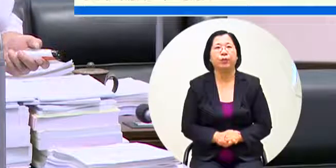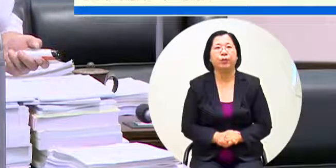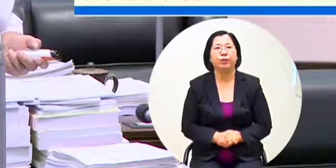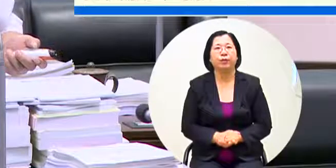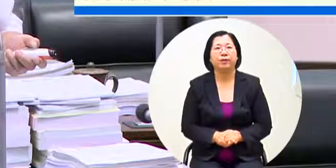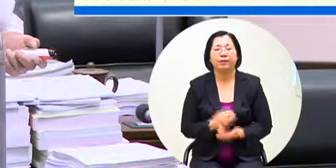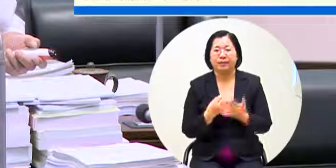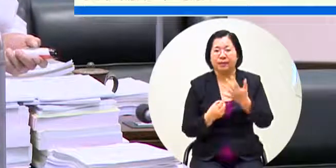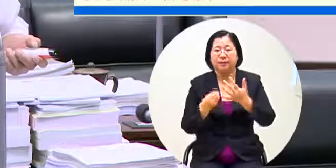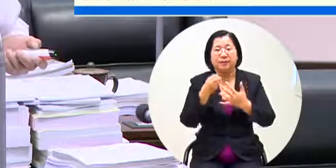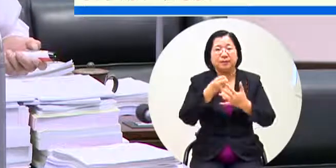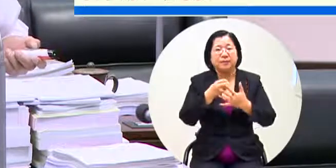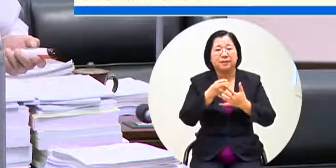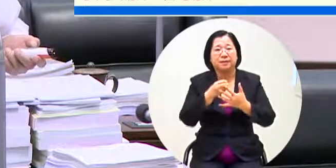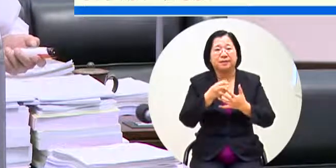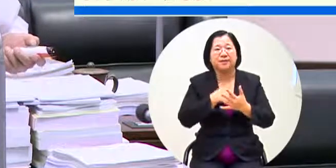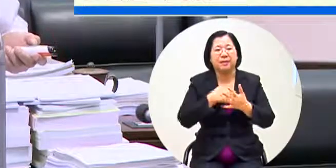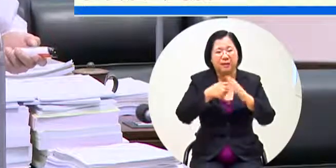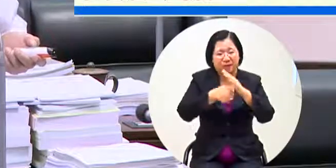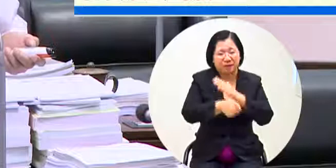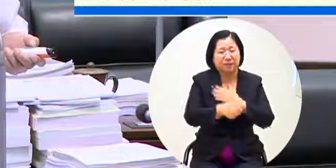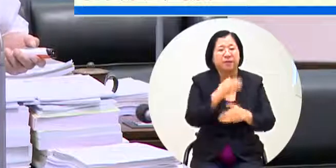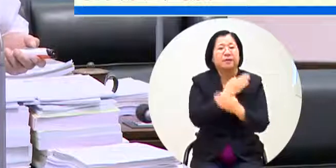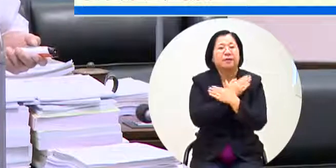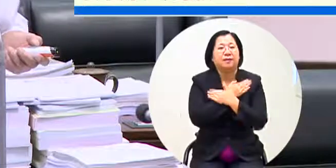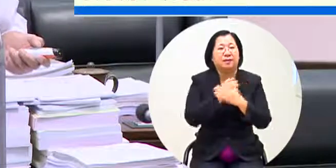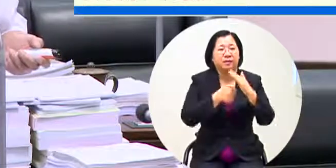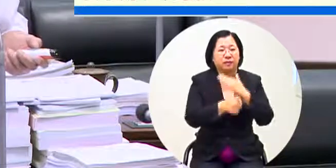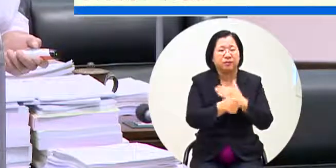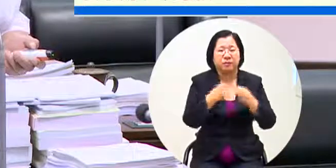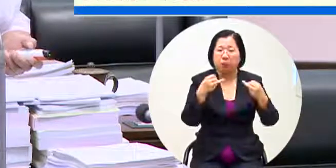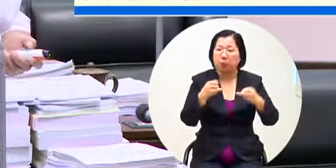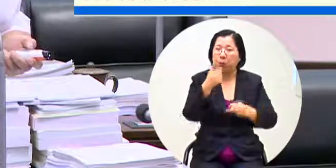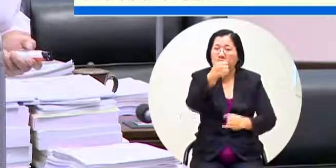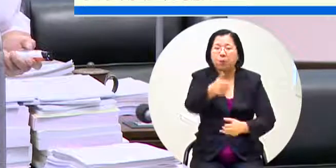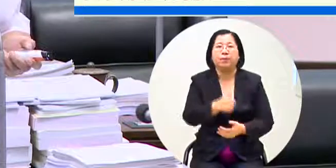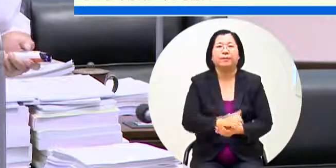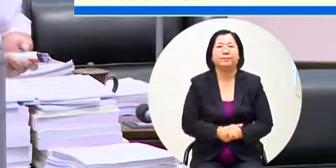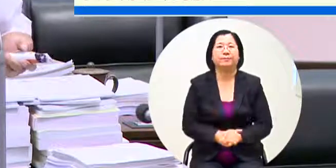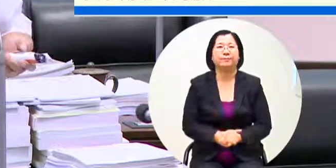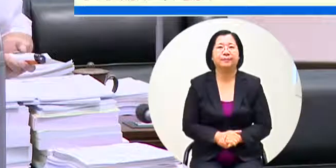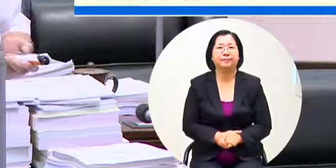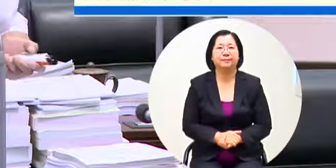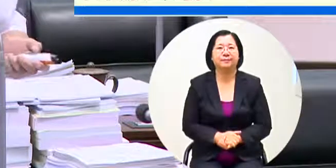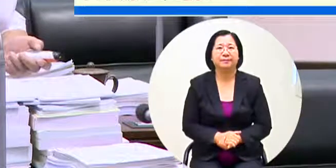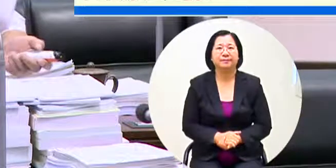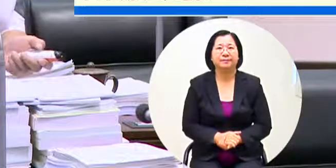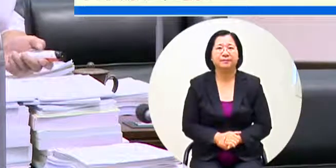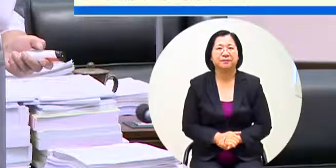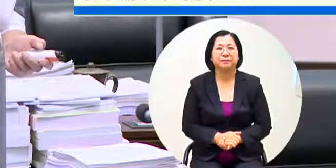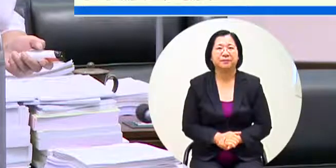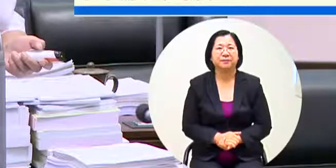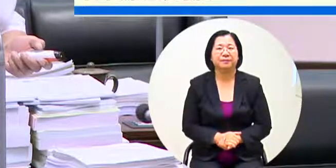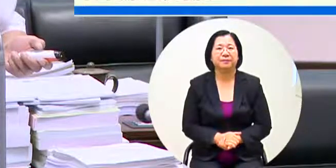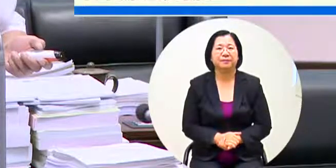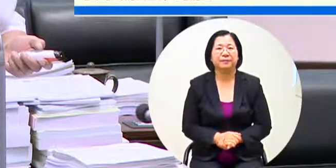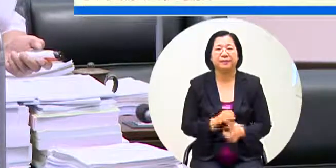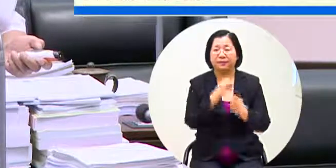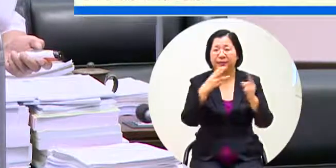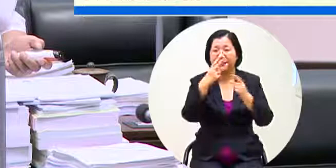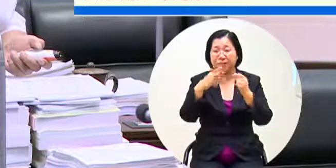入园的这个成绩非常的好。而且吼，伊个103年，伊是